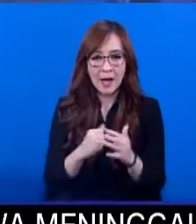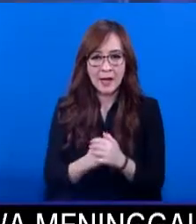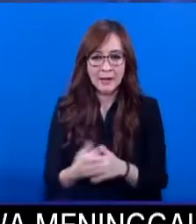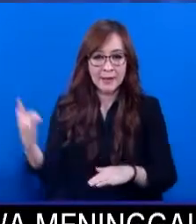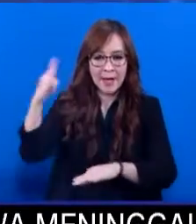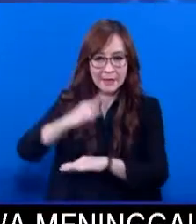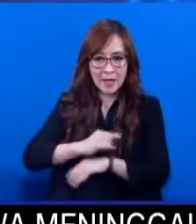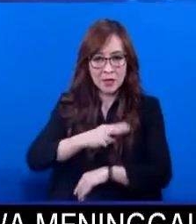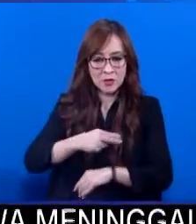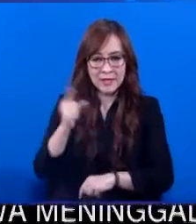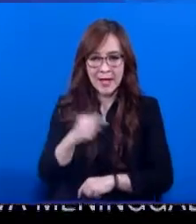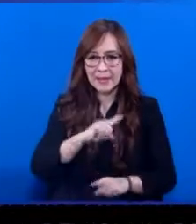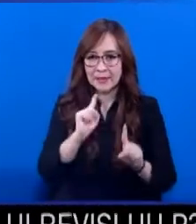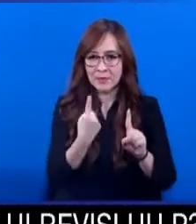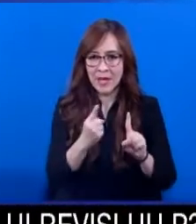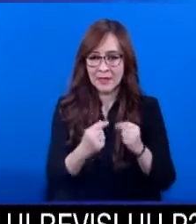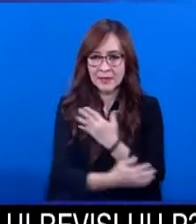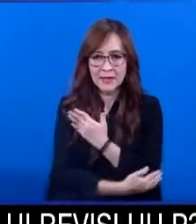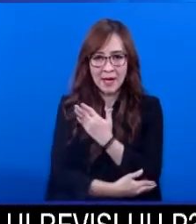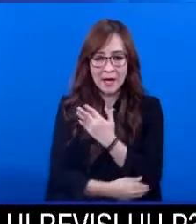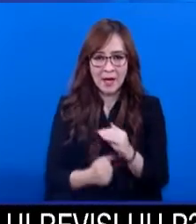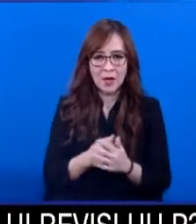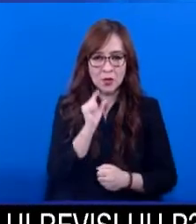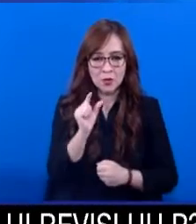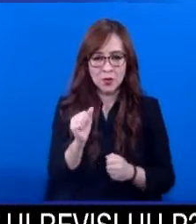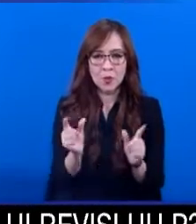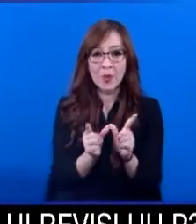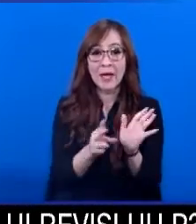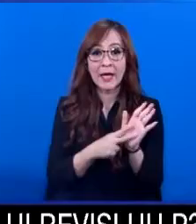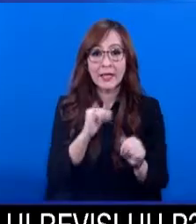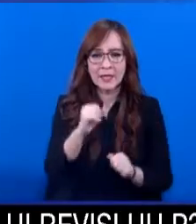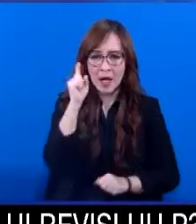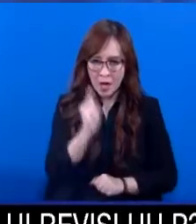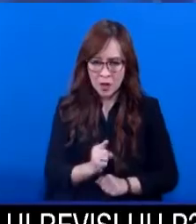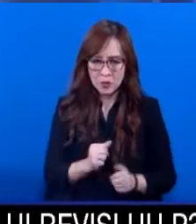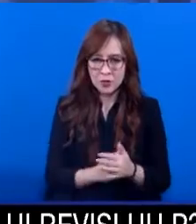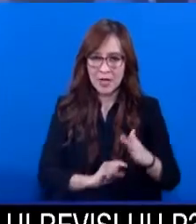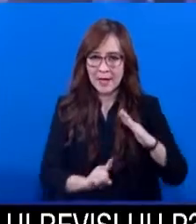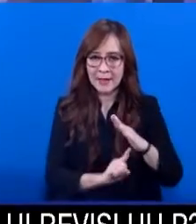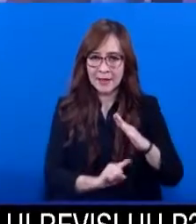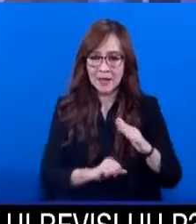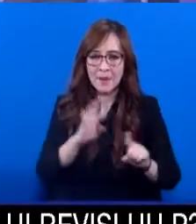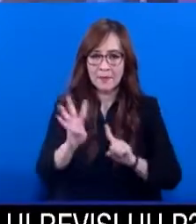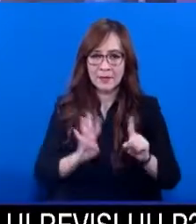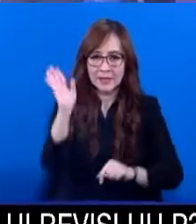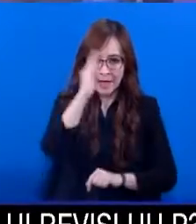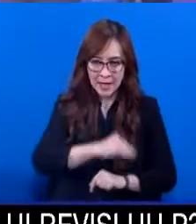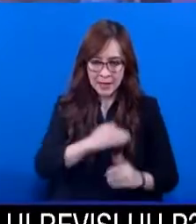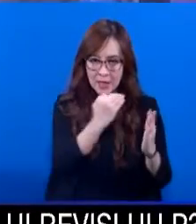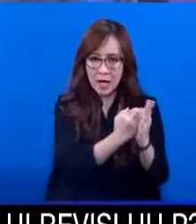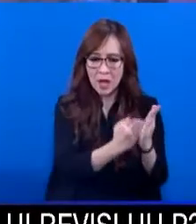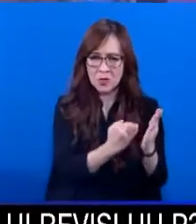negara. Sedang bagi warga Indonesia wajib karantina 14 hari. Aturan yang berlaku mulai 29 November ini pun